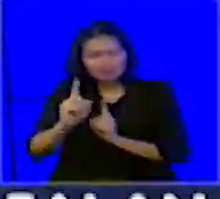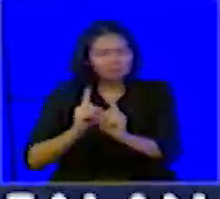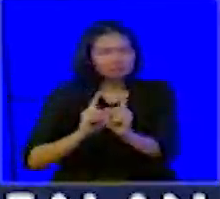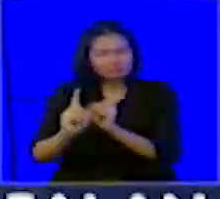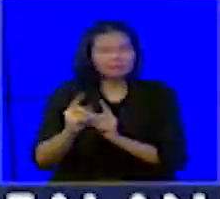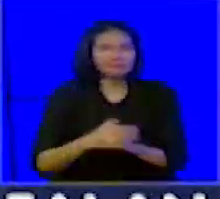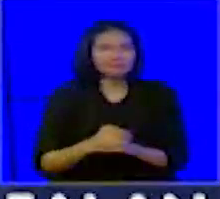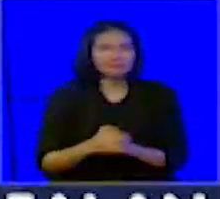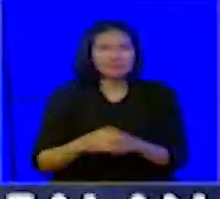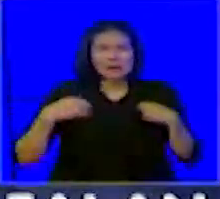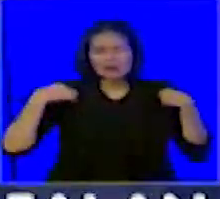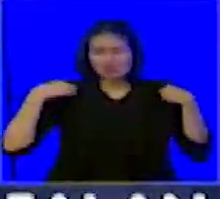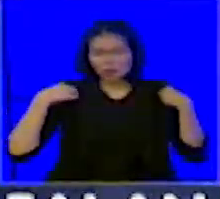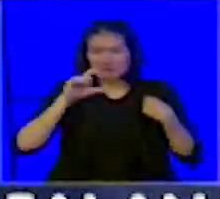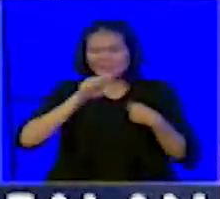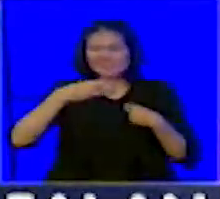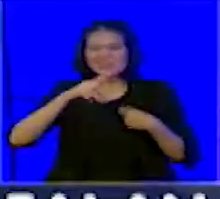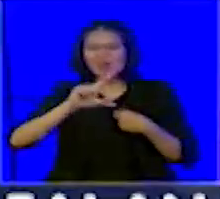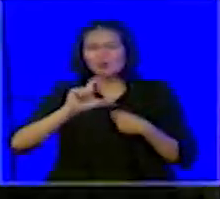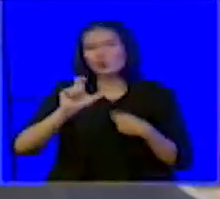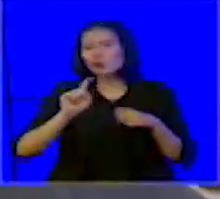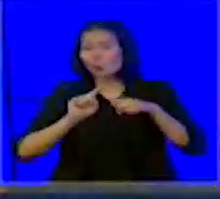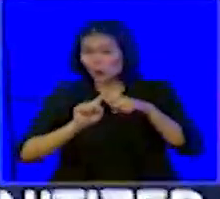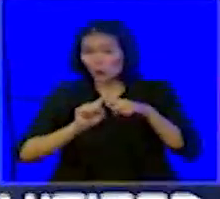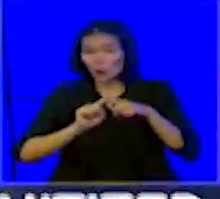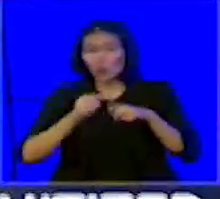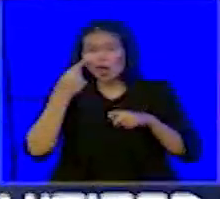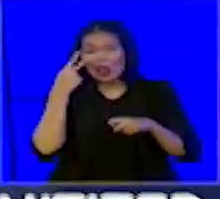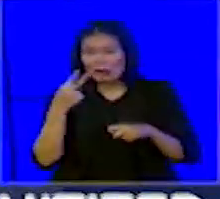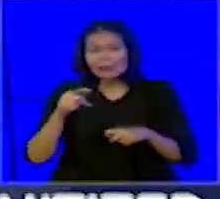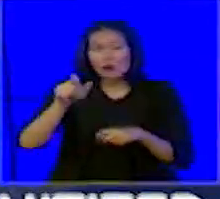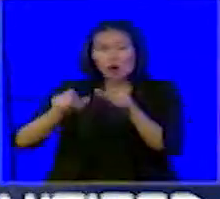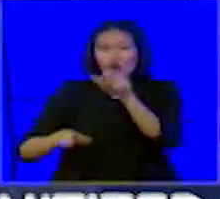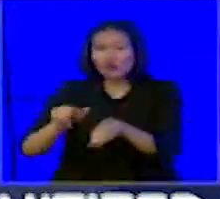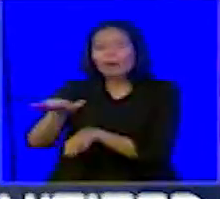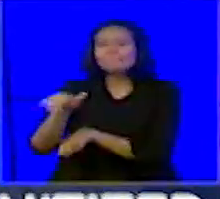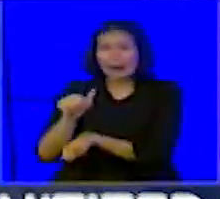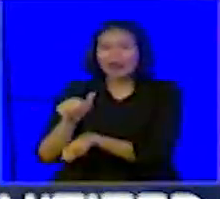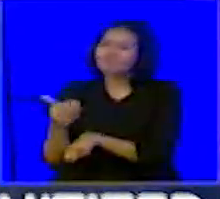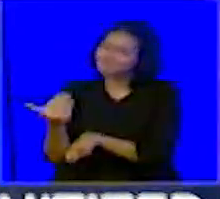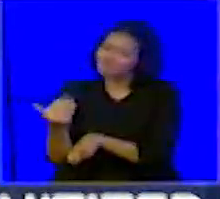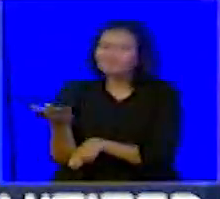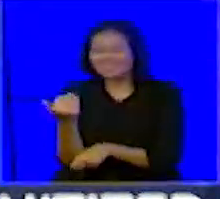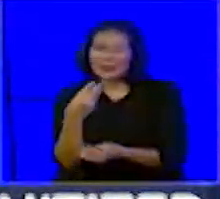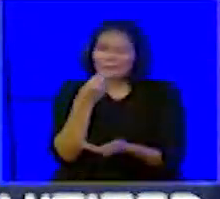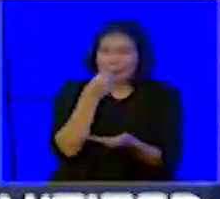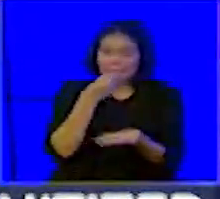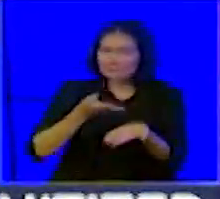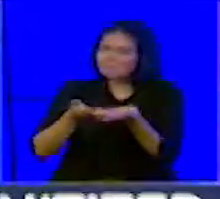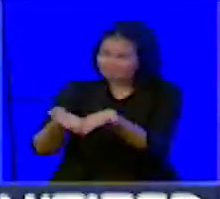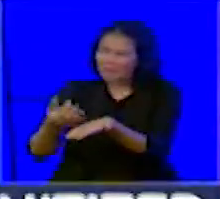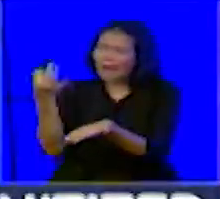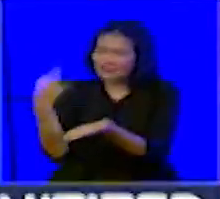Dengan memakai kostum celuluk atau raksasa, relawan memanggil pejalan kaki dan pengendara motor untuk mendekat dan diberikan nasi bungkus